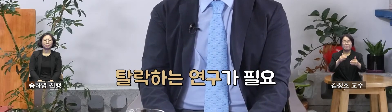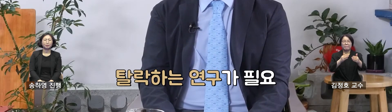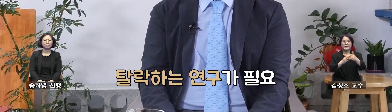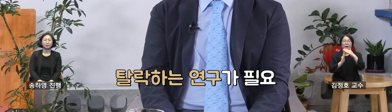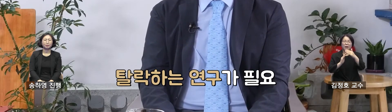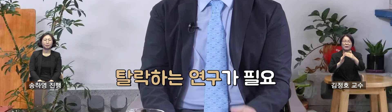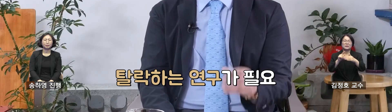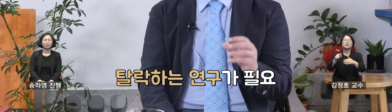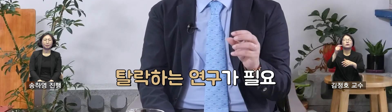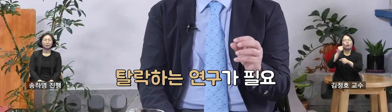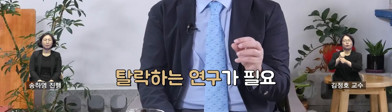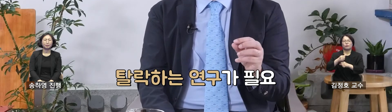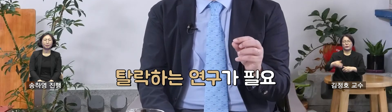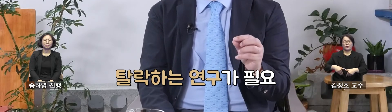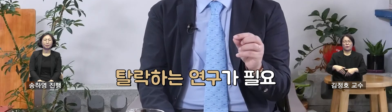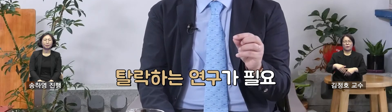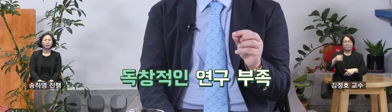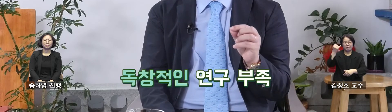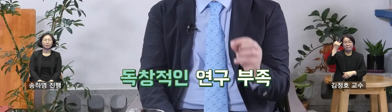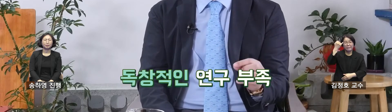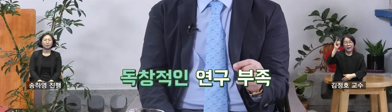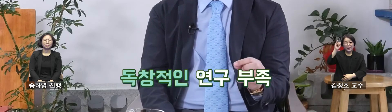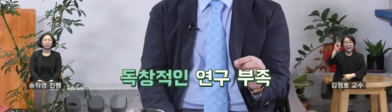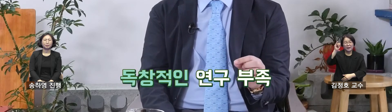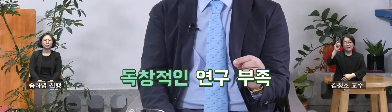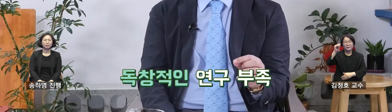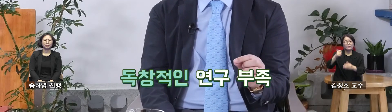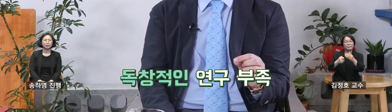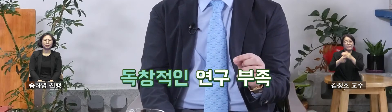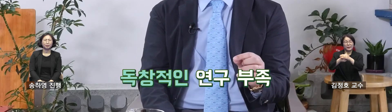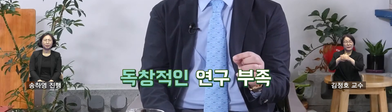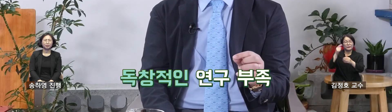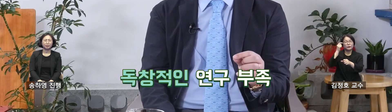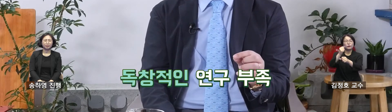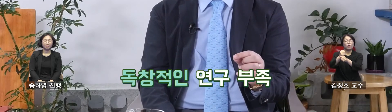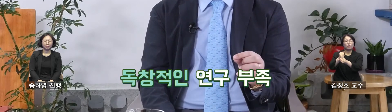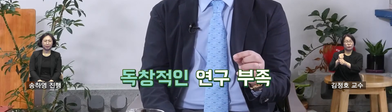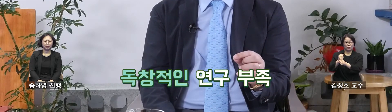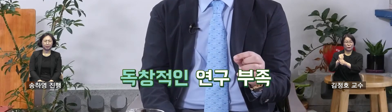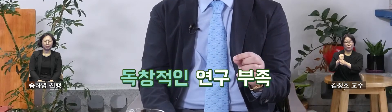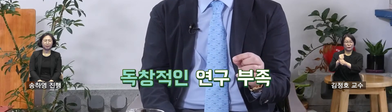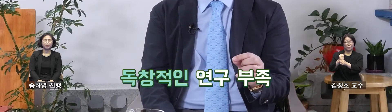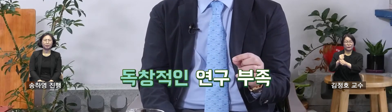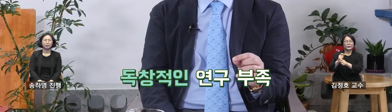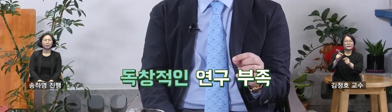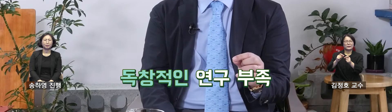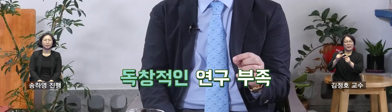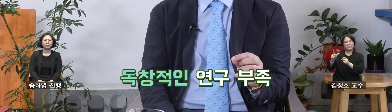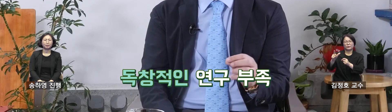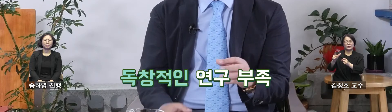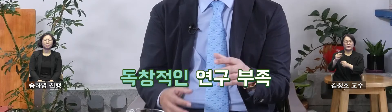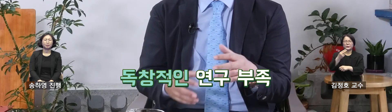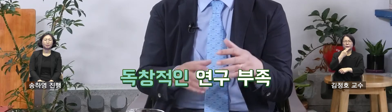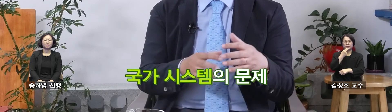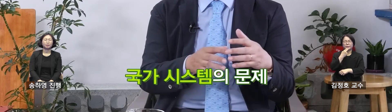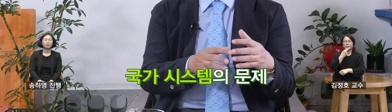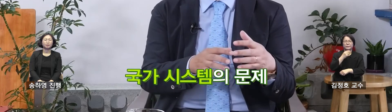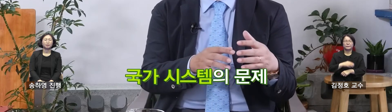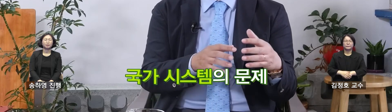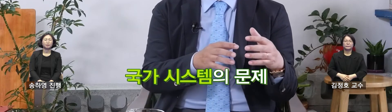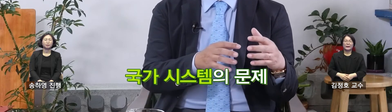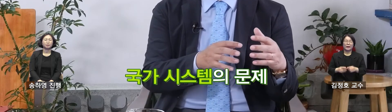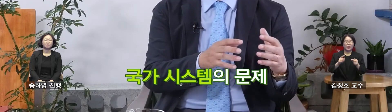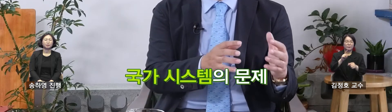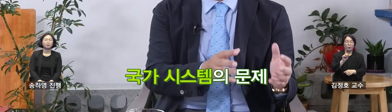그러니까 어떤 창의적인, 독창적인 연구를 대부분 아마 저희가 하지 않는 것 같아요. 그게 이제